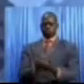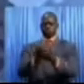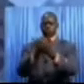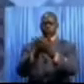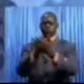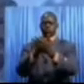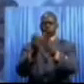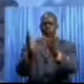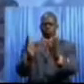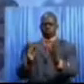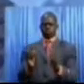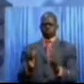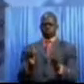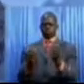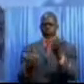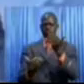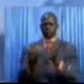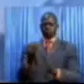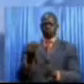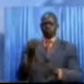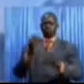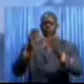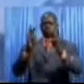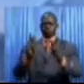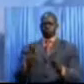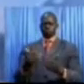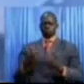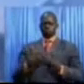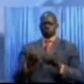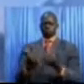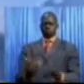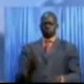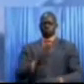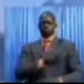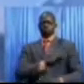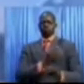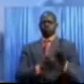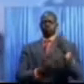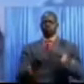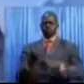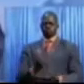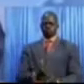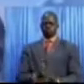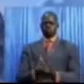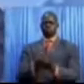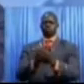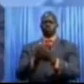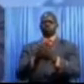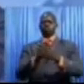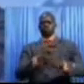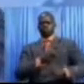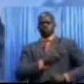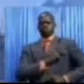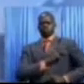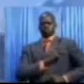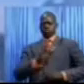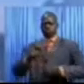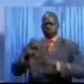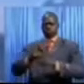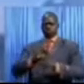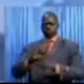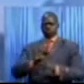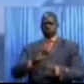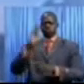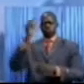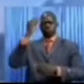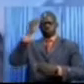extinction des incendies. Ces derniers ont désormais pour mission de venir en aide aux sapeurs-pompiers en exercice. Le